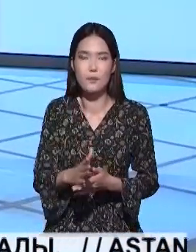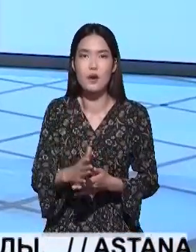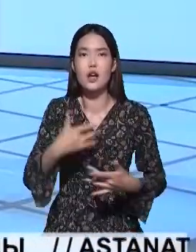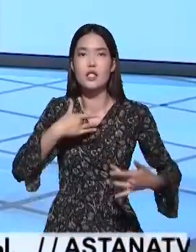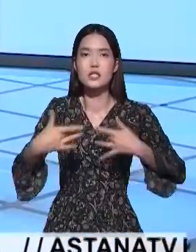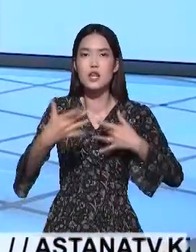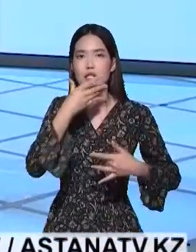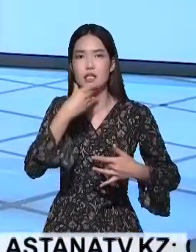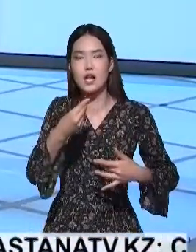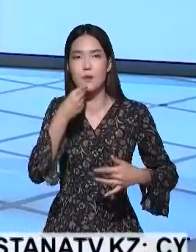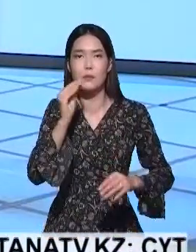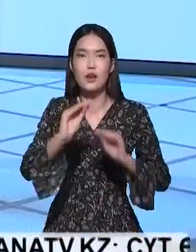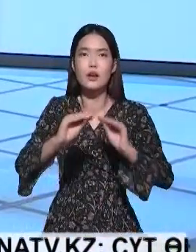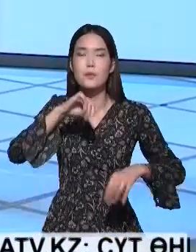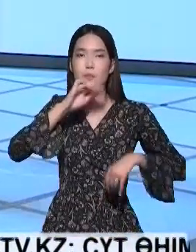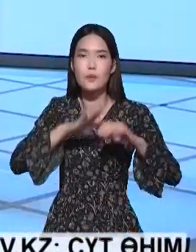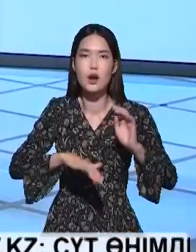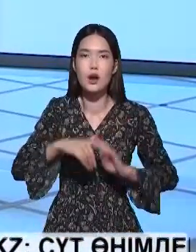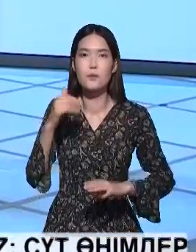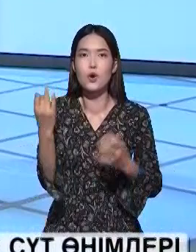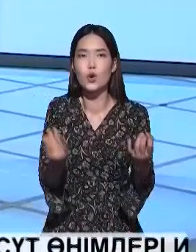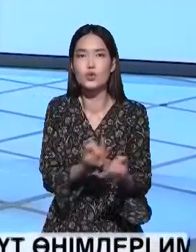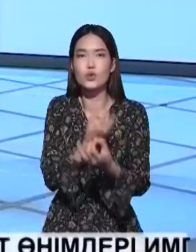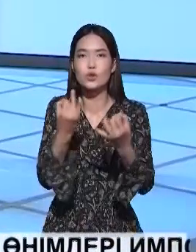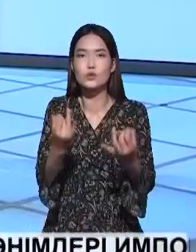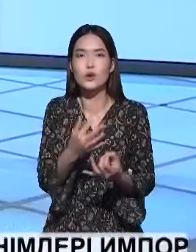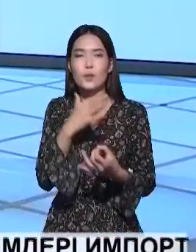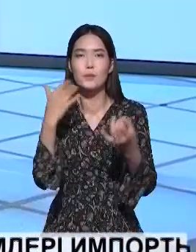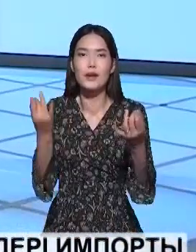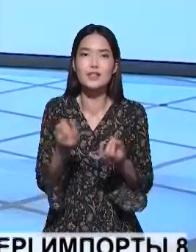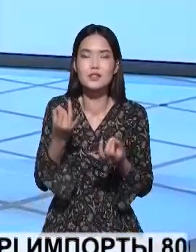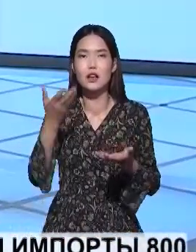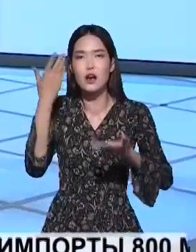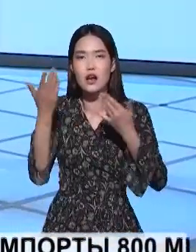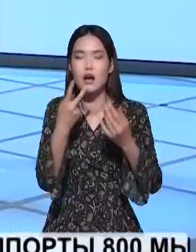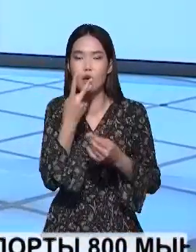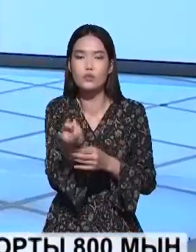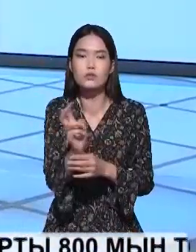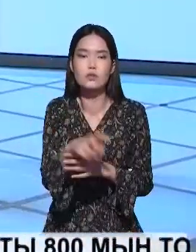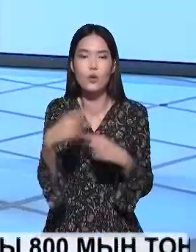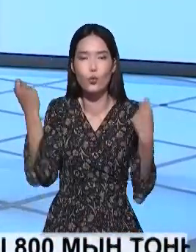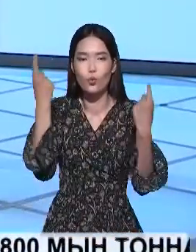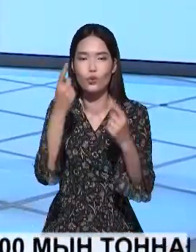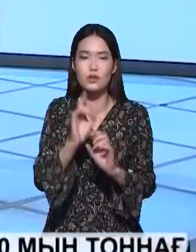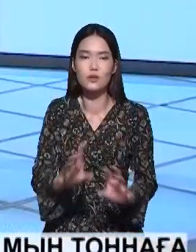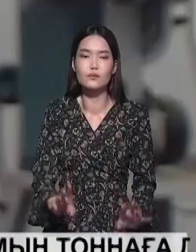Сахнаның көркін келтіруші мамандармен тілші сұхбаттасып, көпке беймәлім саланың қыр-сырын біліп қайтты.